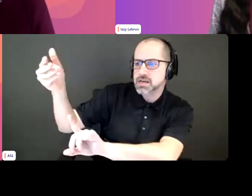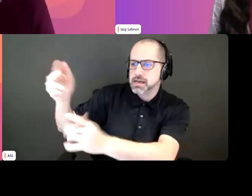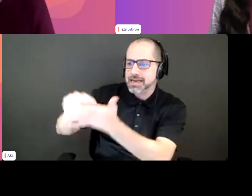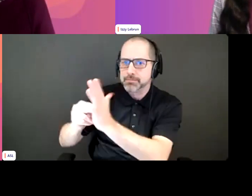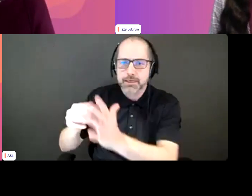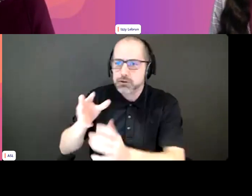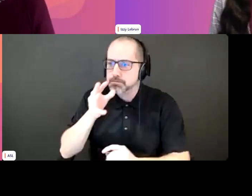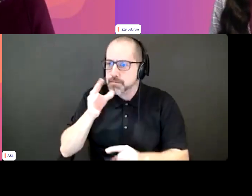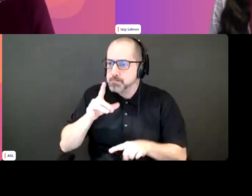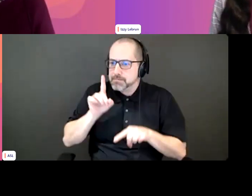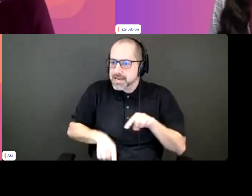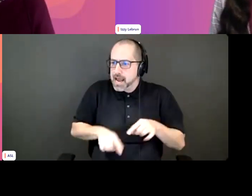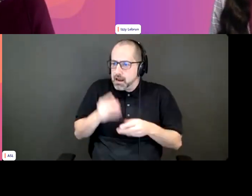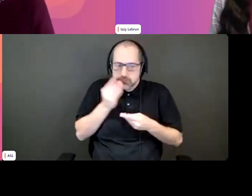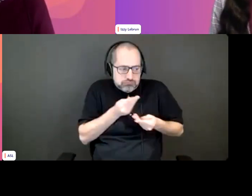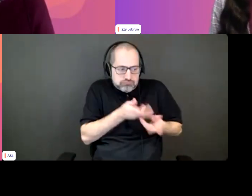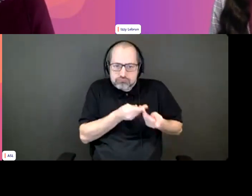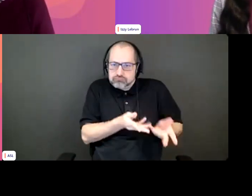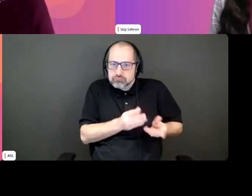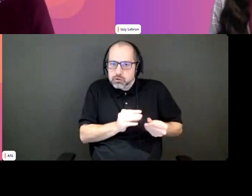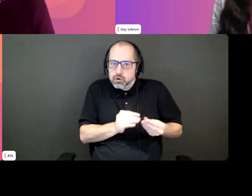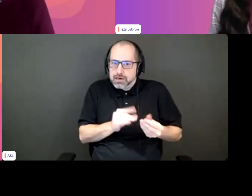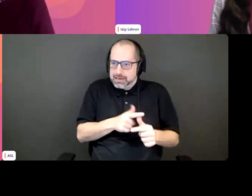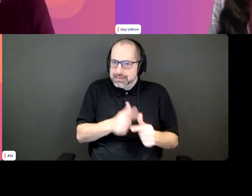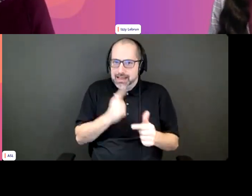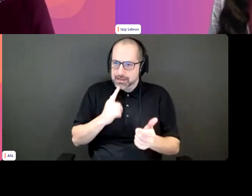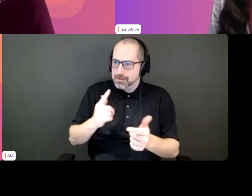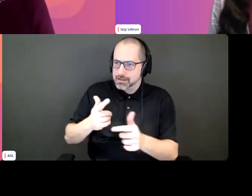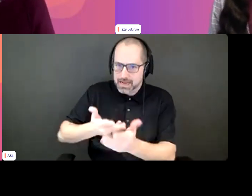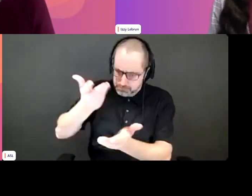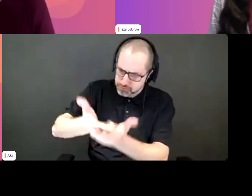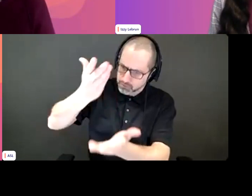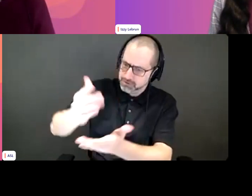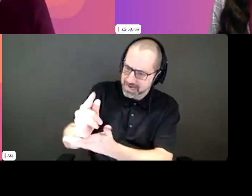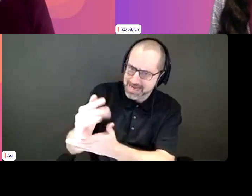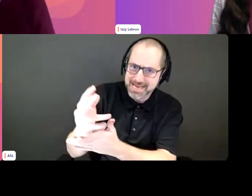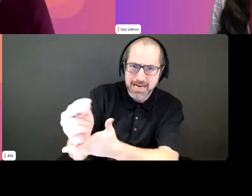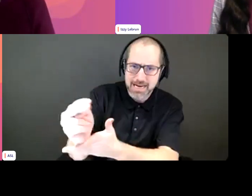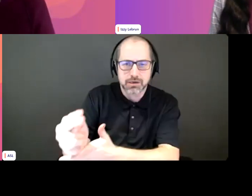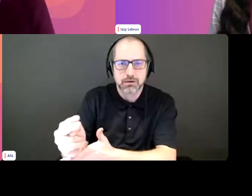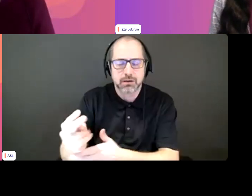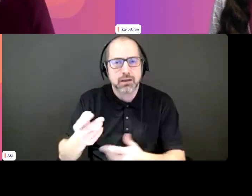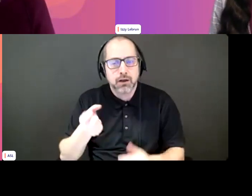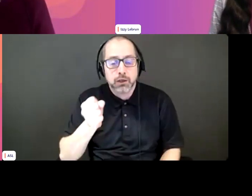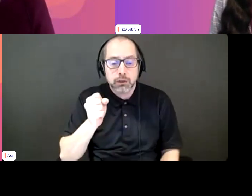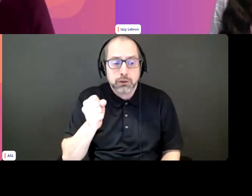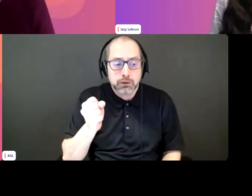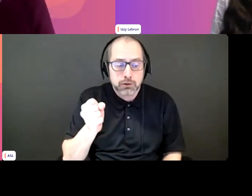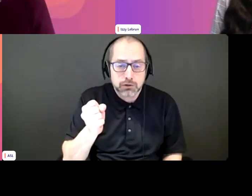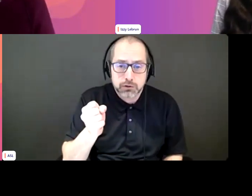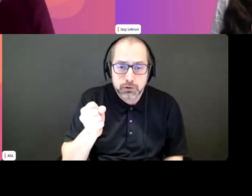allégations d'aliénation ont rendu votre chat votre mère donc muette l'ont tenu quoi